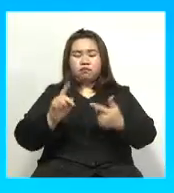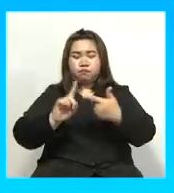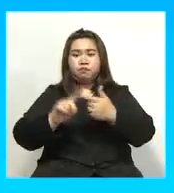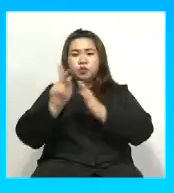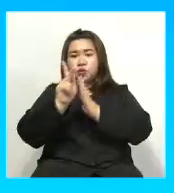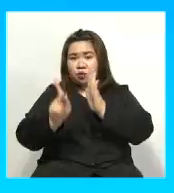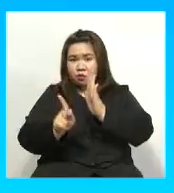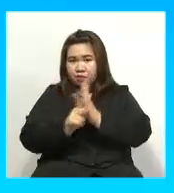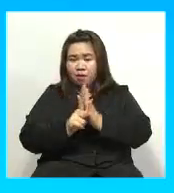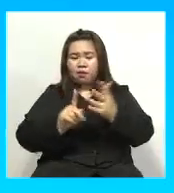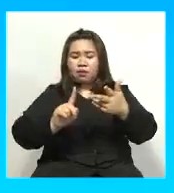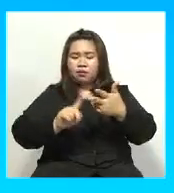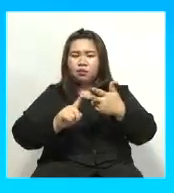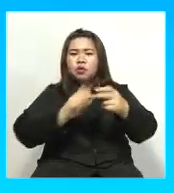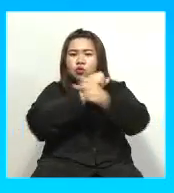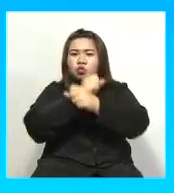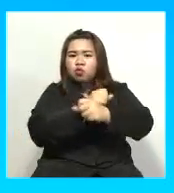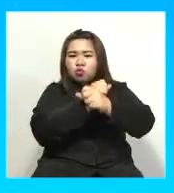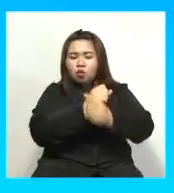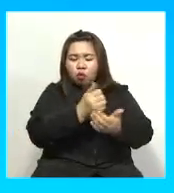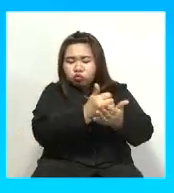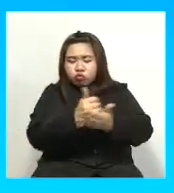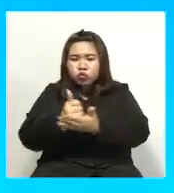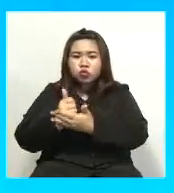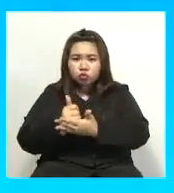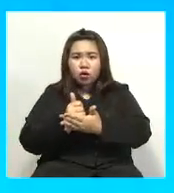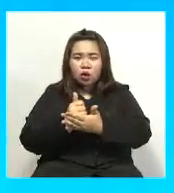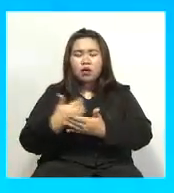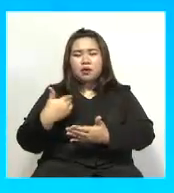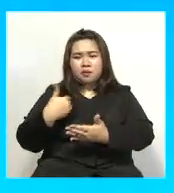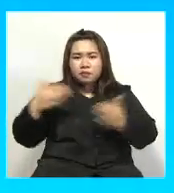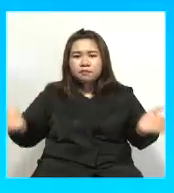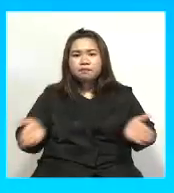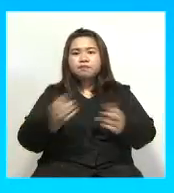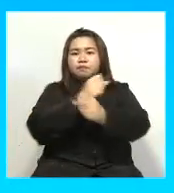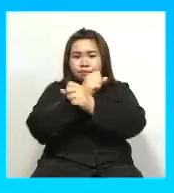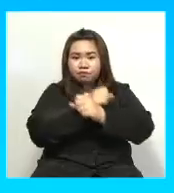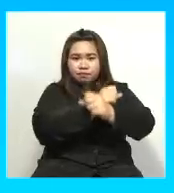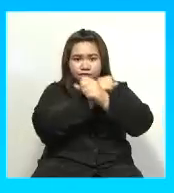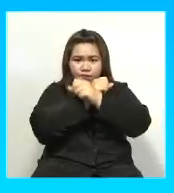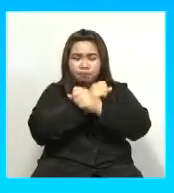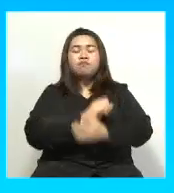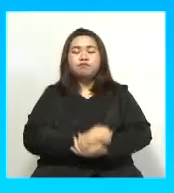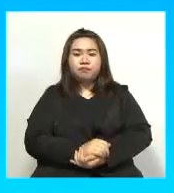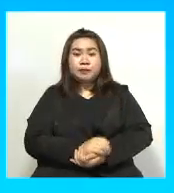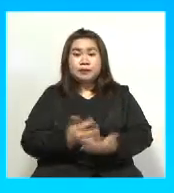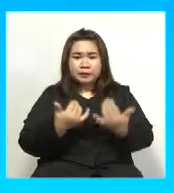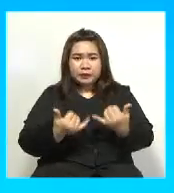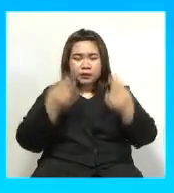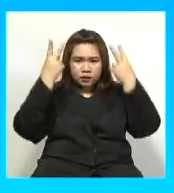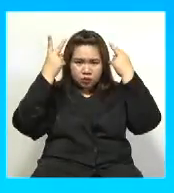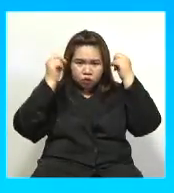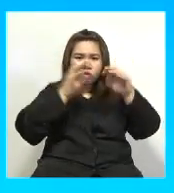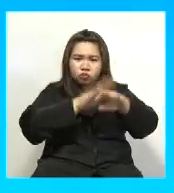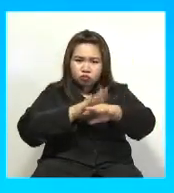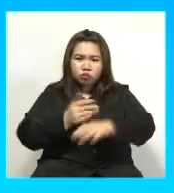ายรวมไปถึงการคุ้มครองช่วยเหลือผู้เสียหายจากการค้ามนุษย์แล้วก็การรณรงค์ป้องกันการค้ามนุษย์พร้อมทั้งท่านยังได้ขอให้ทุกหน่วย